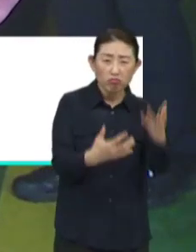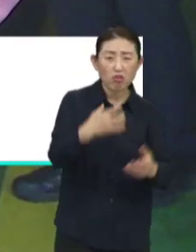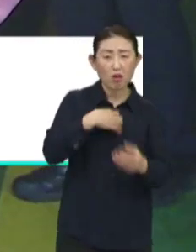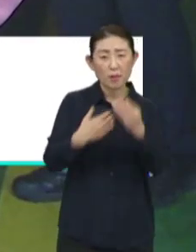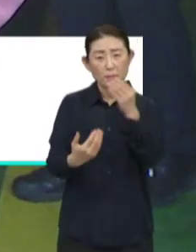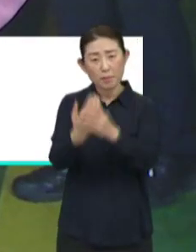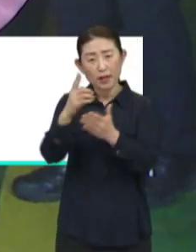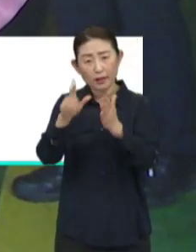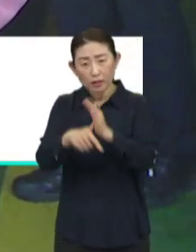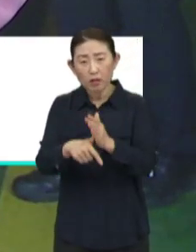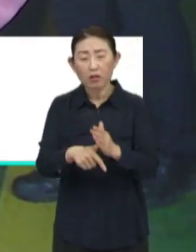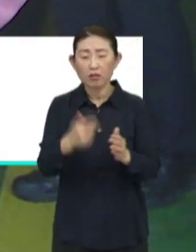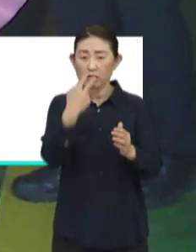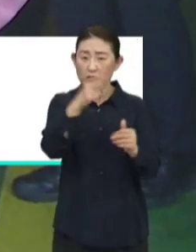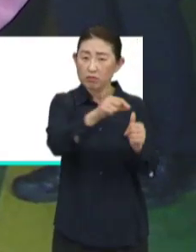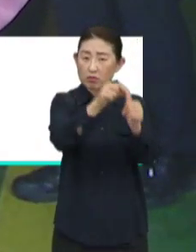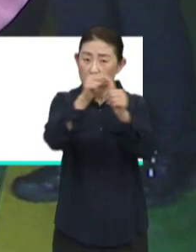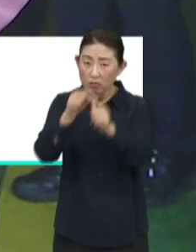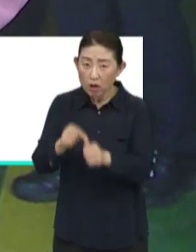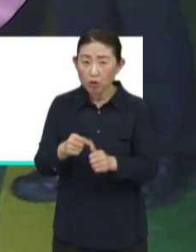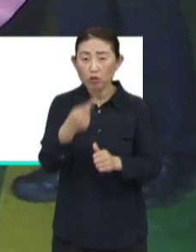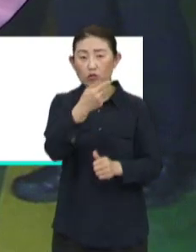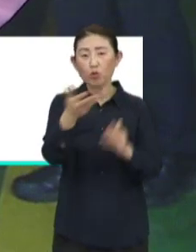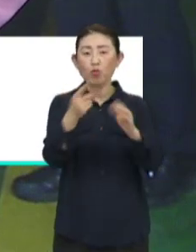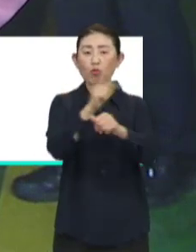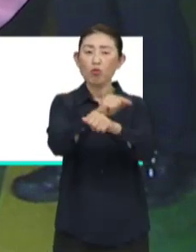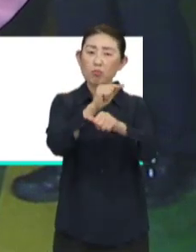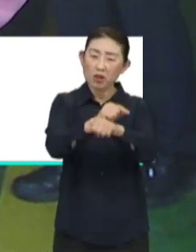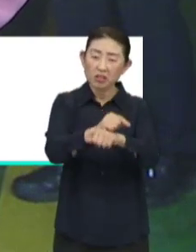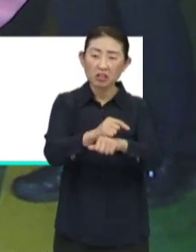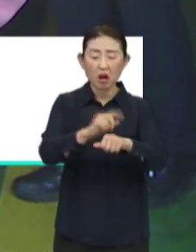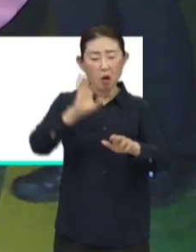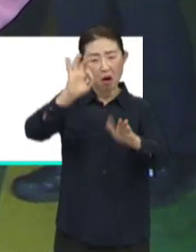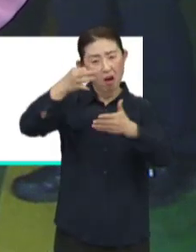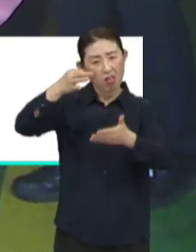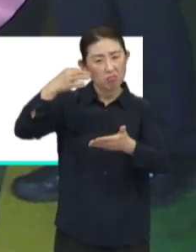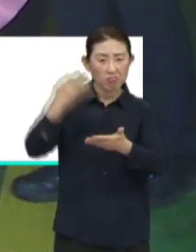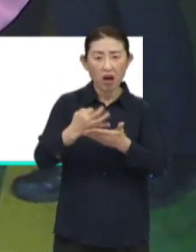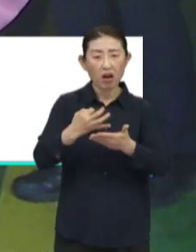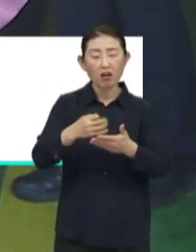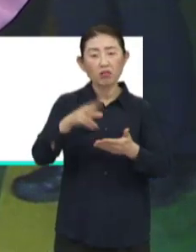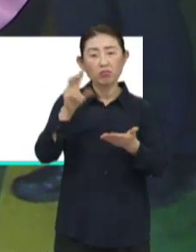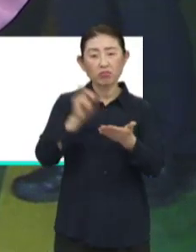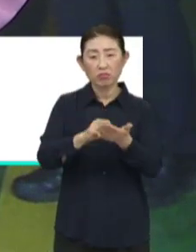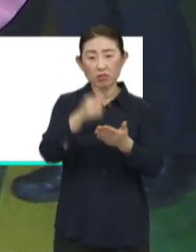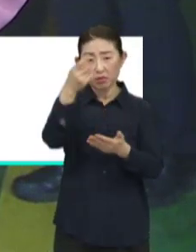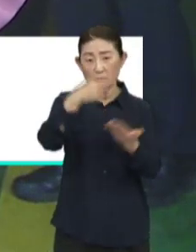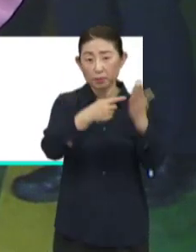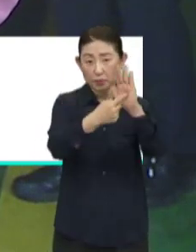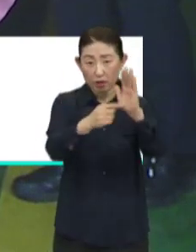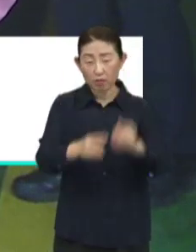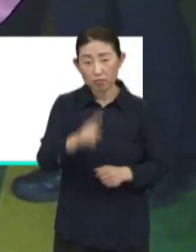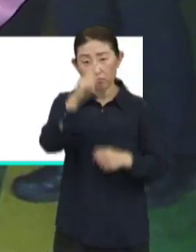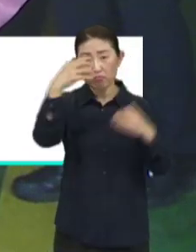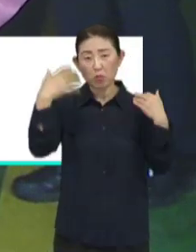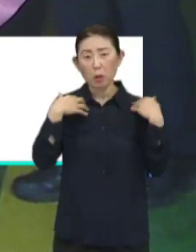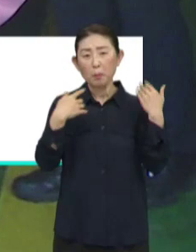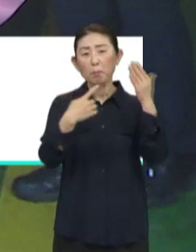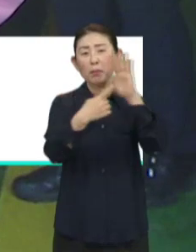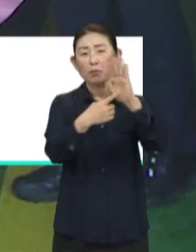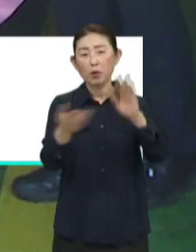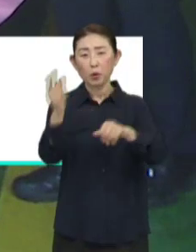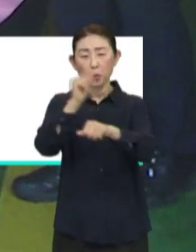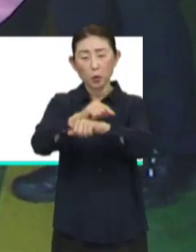위험천만한 재난 현장에서 소중한 생명을 구하는 소방 공무원들의 처우가 열악하다는 소식 여러 차례 전해드렸는데요. 최근